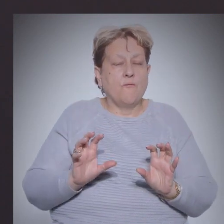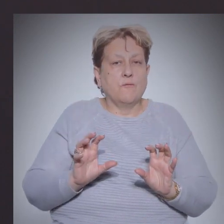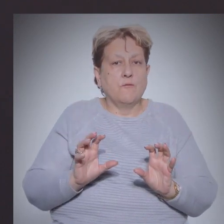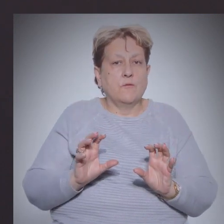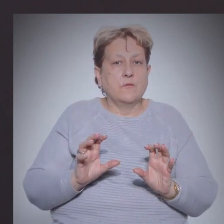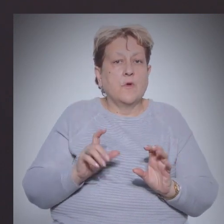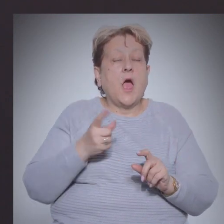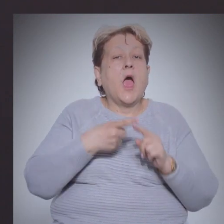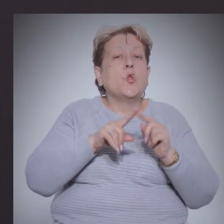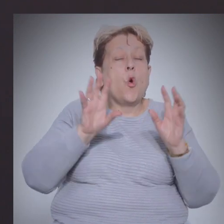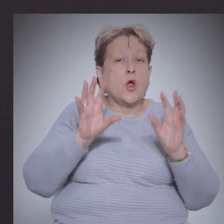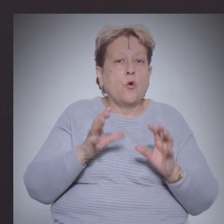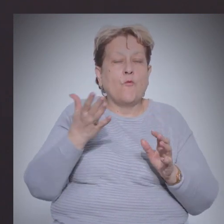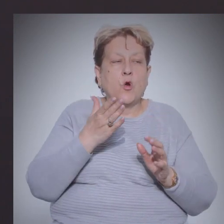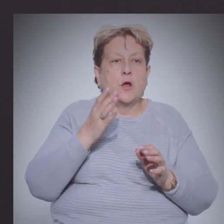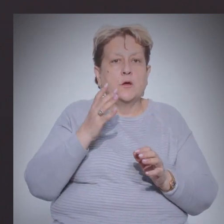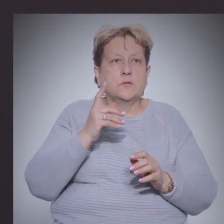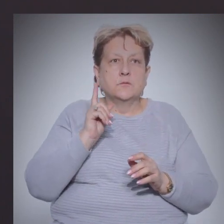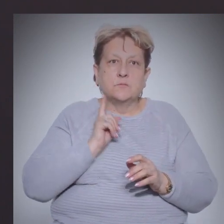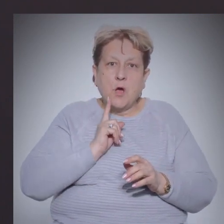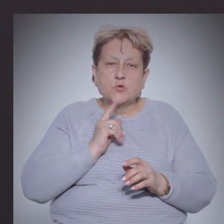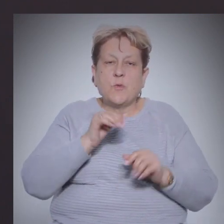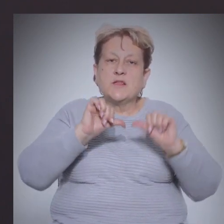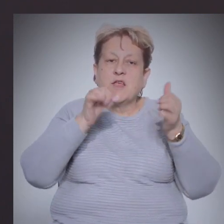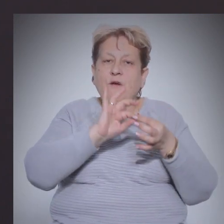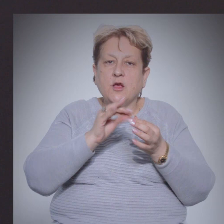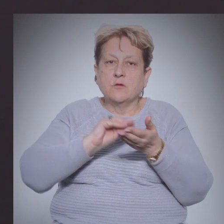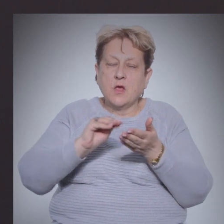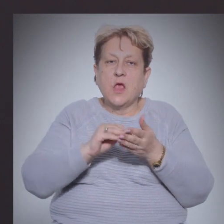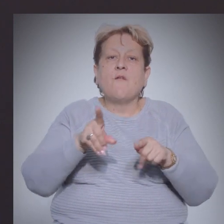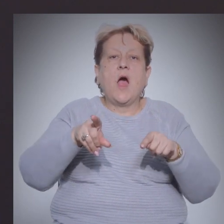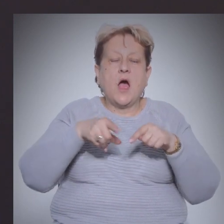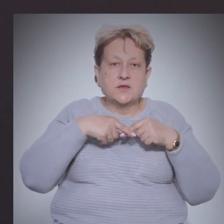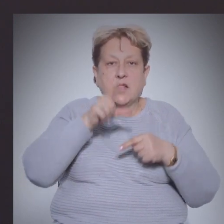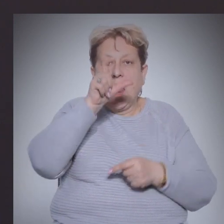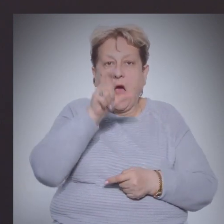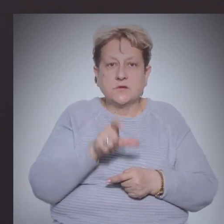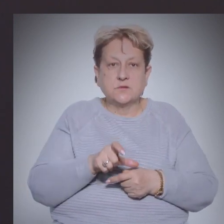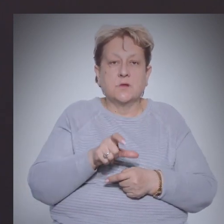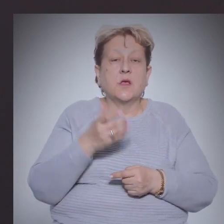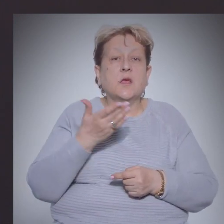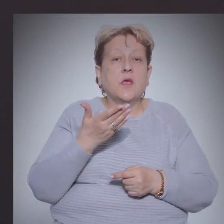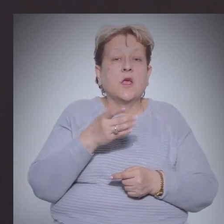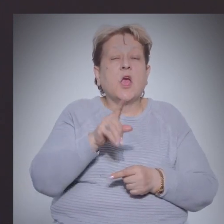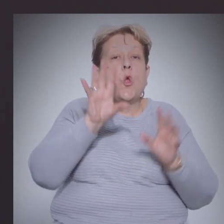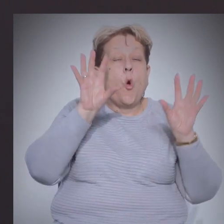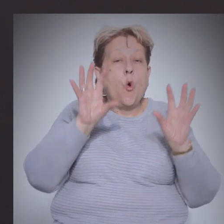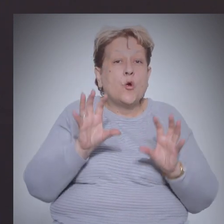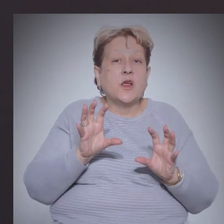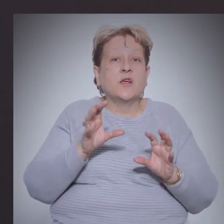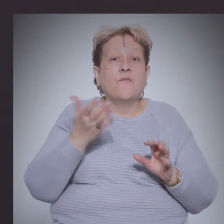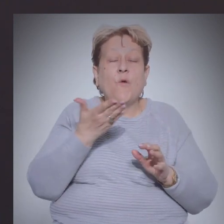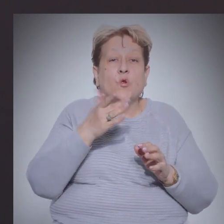որենքով, այն